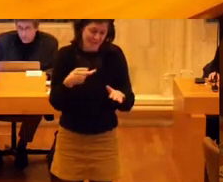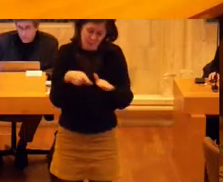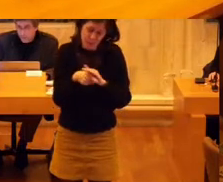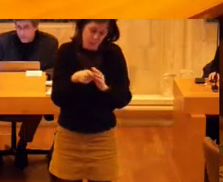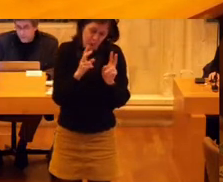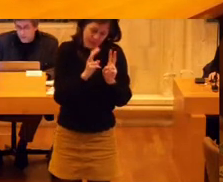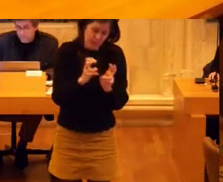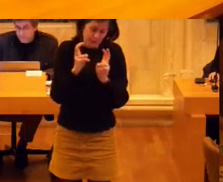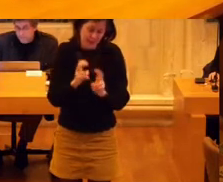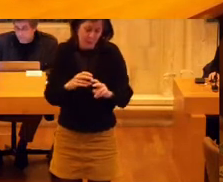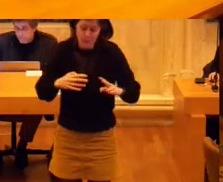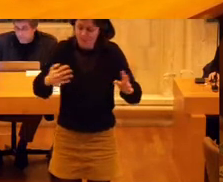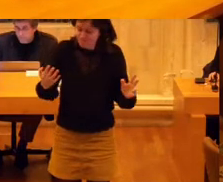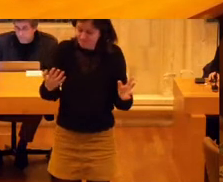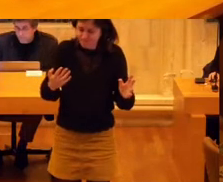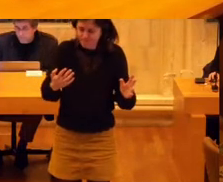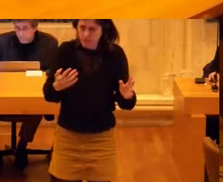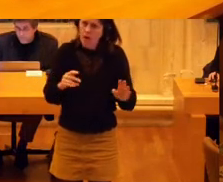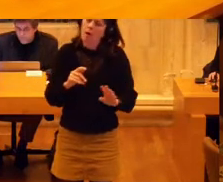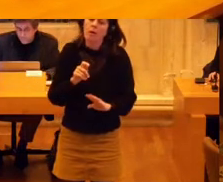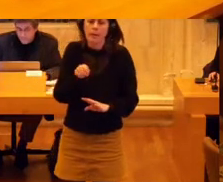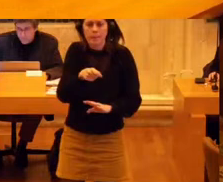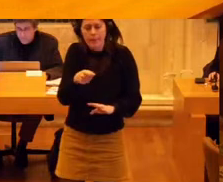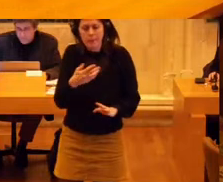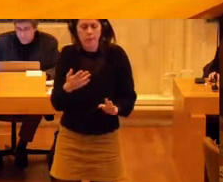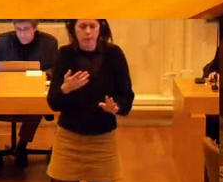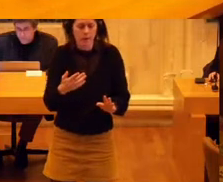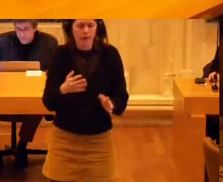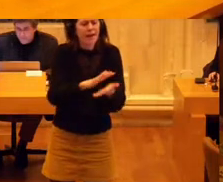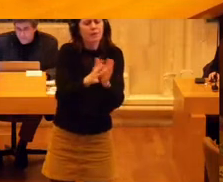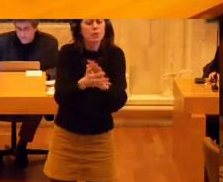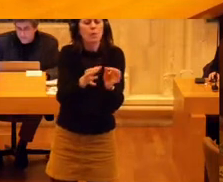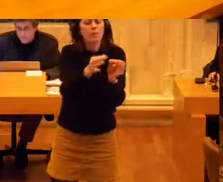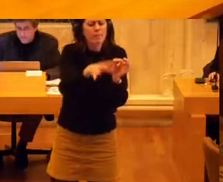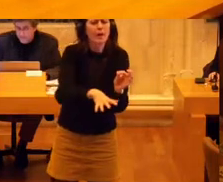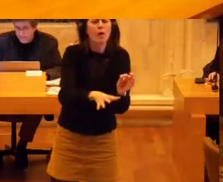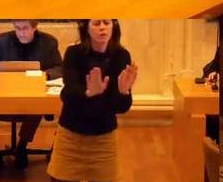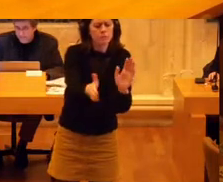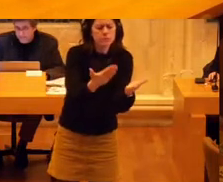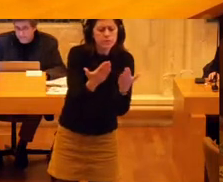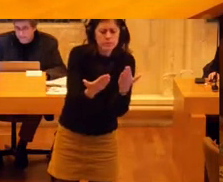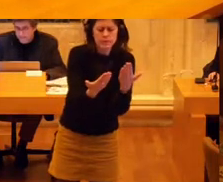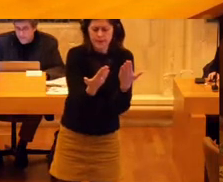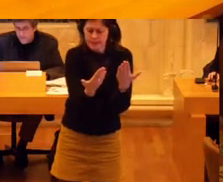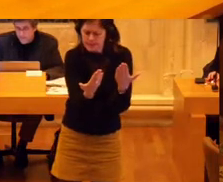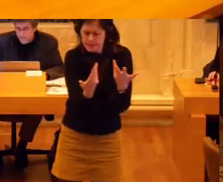Ces décisions ont été prises après quand même étude des bilans de ces associations qui ont